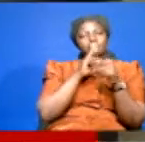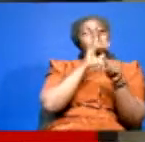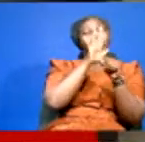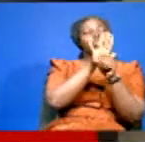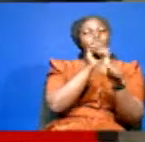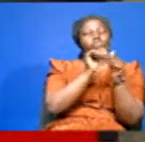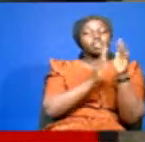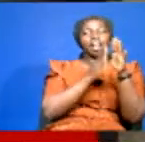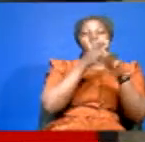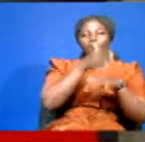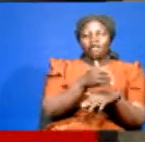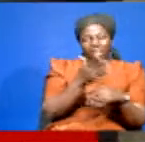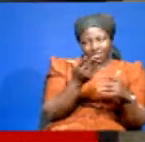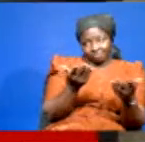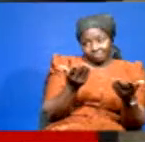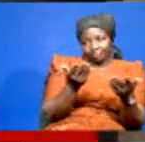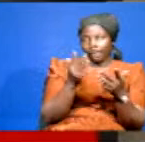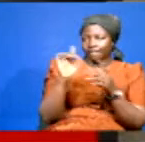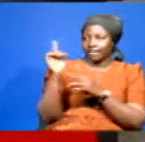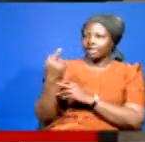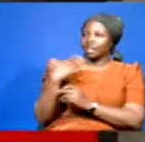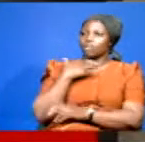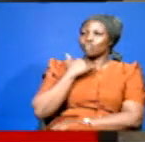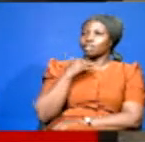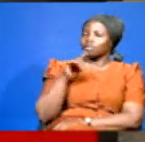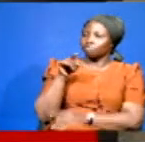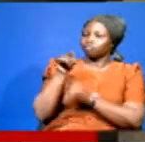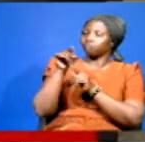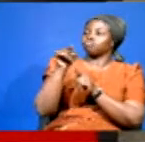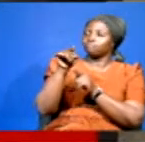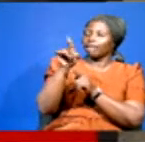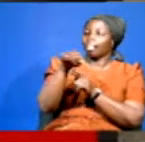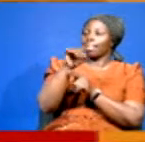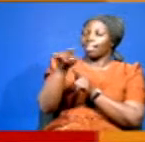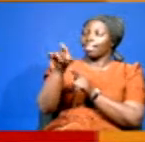Kwanza ningependa kukosoa mwenzangu kwamba